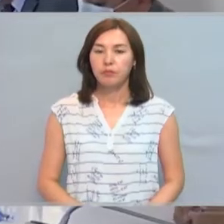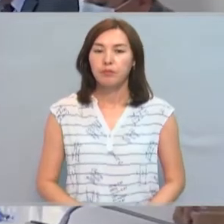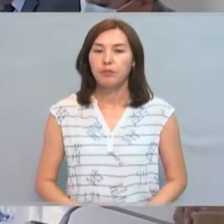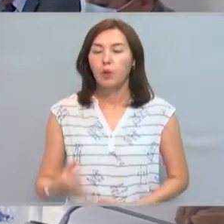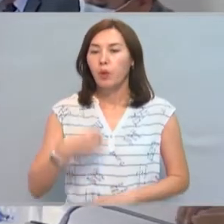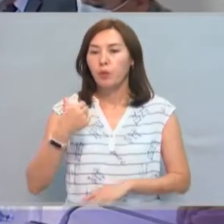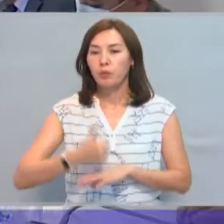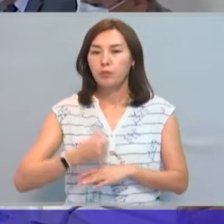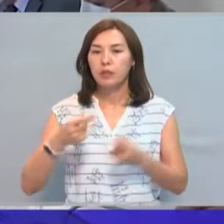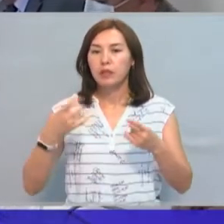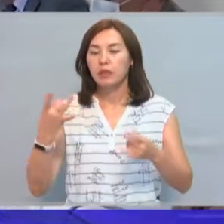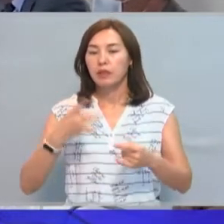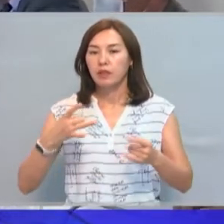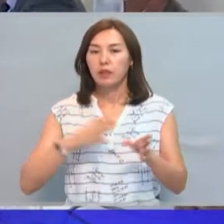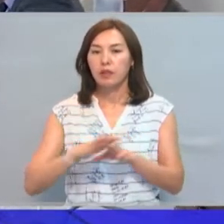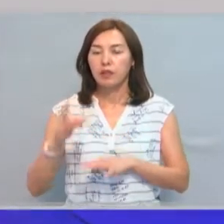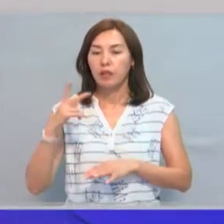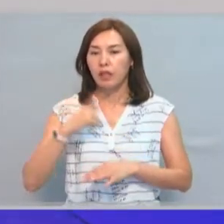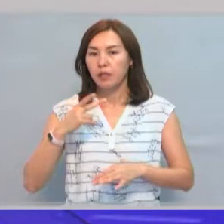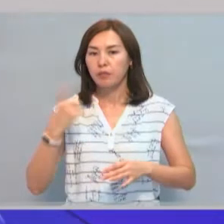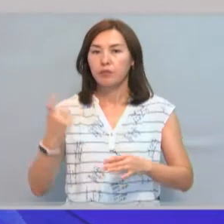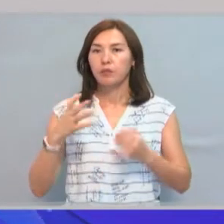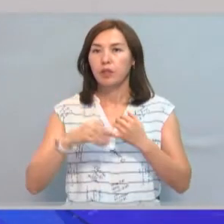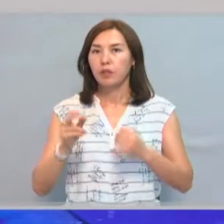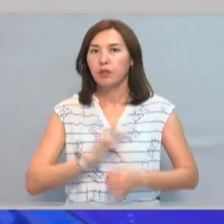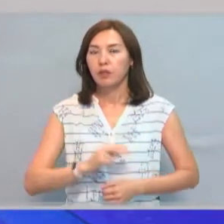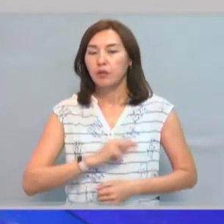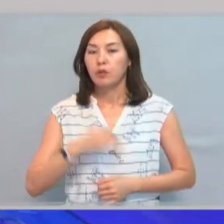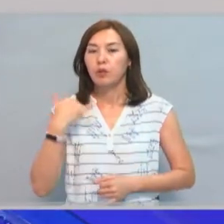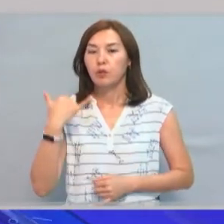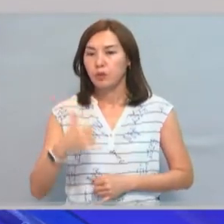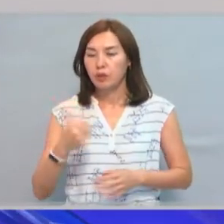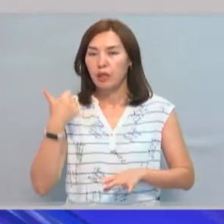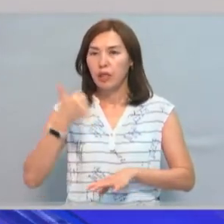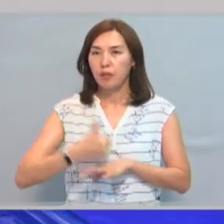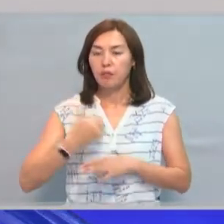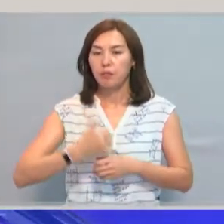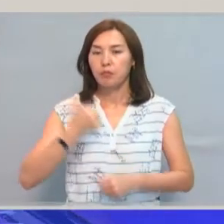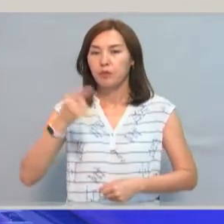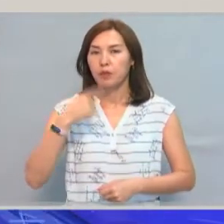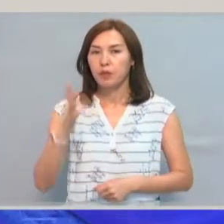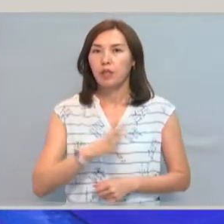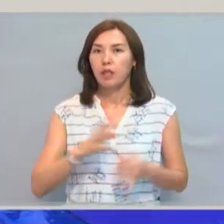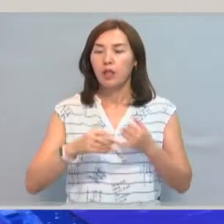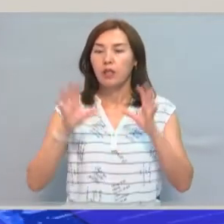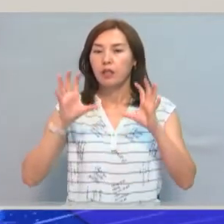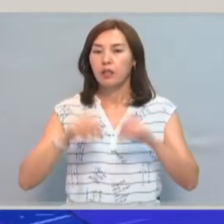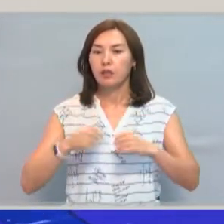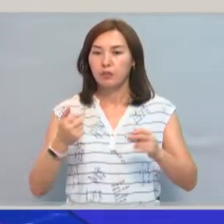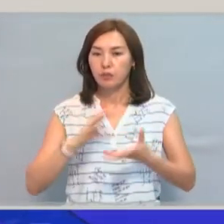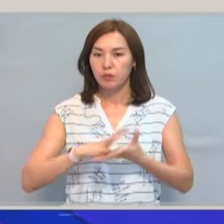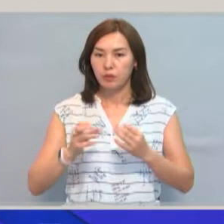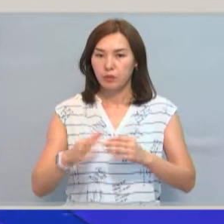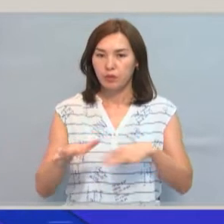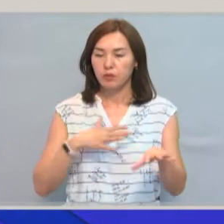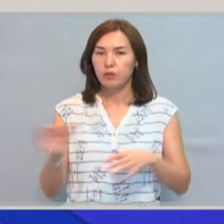Обылса әкімі кей аудандарда орын алған жер елердің әрекетін және оған жолберген әкімдерді қатан сынғалды. Жер заңнамасын бұзу директері